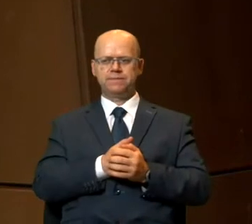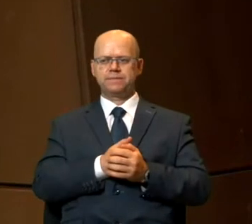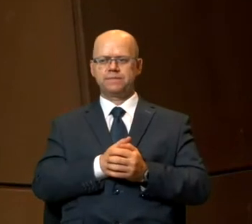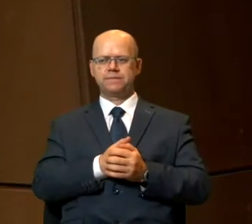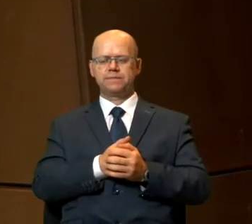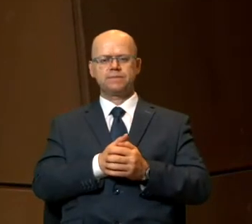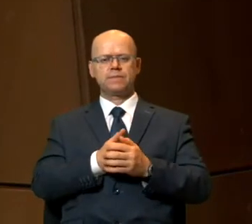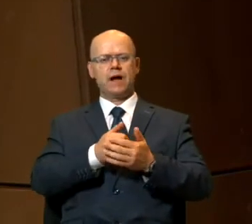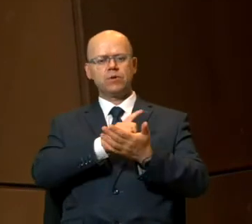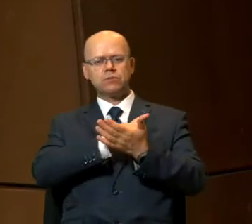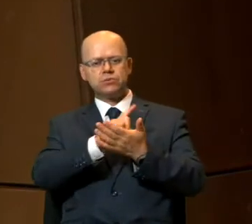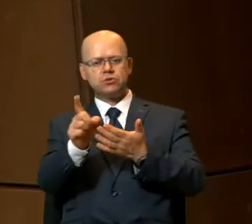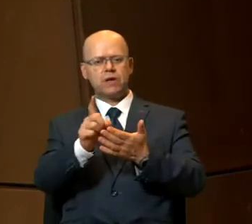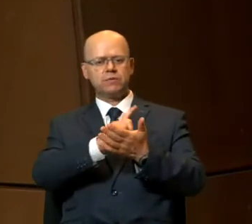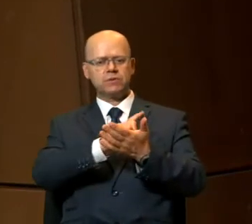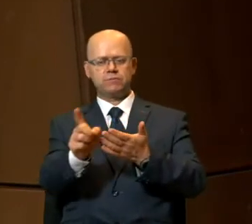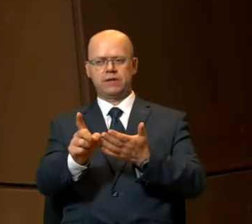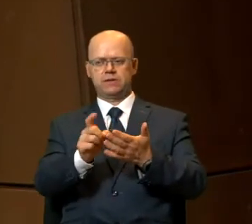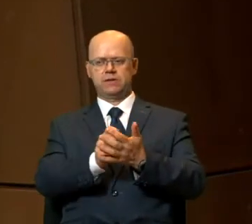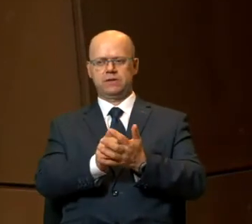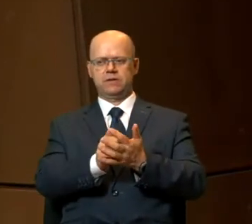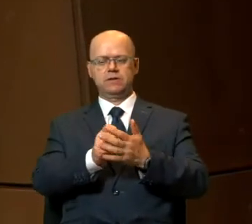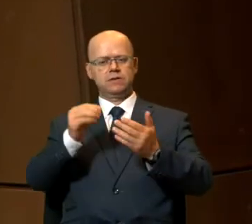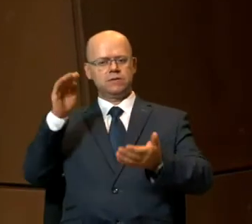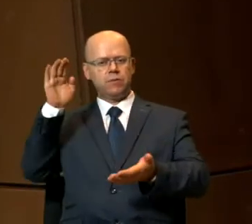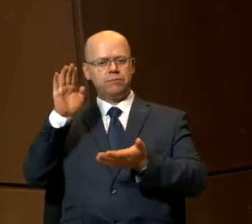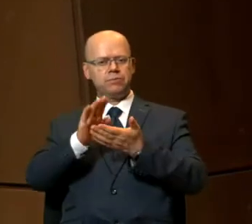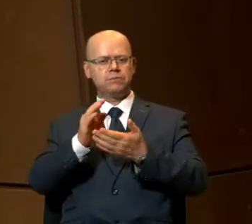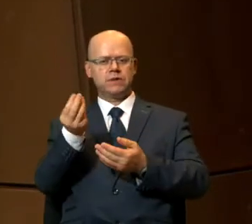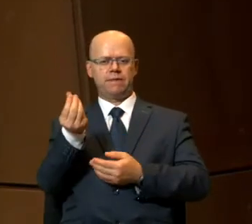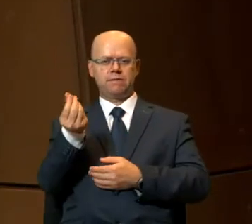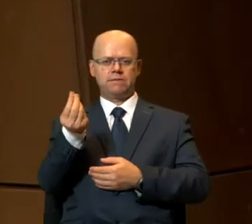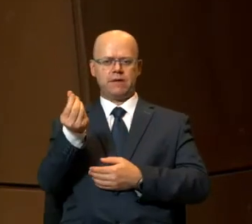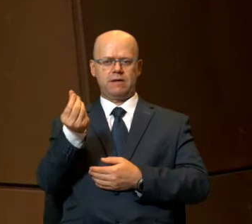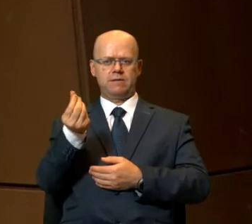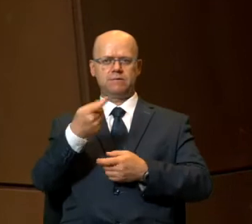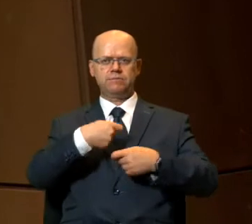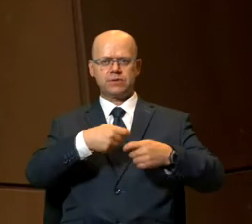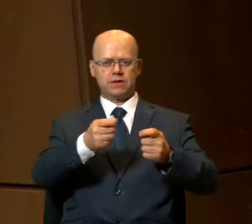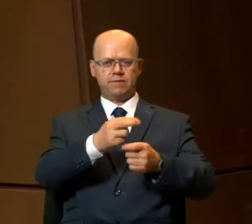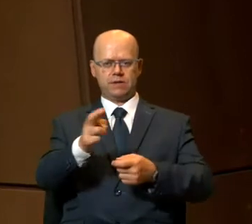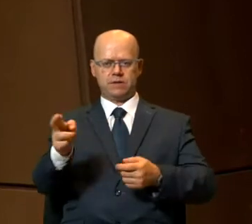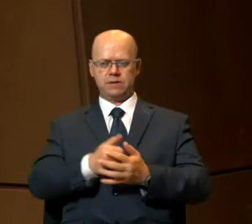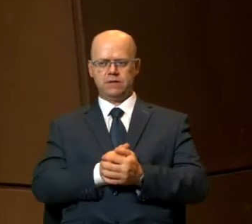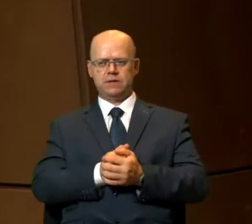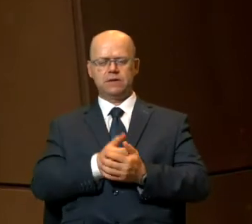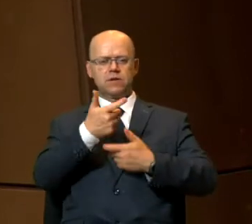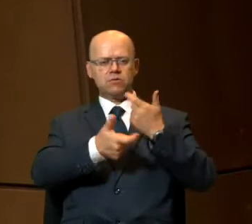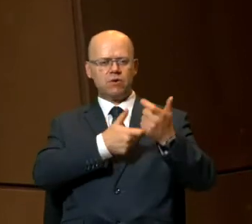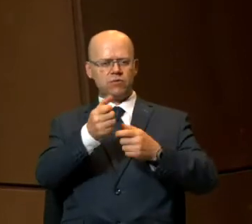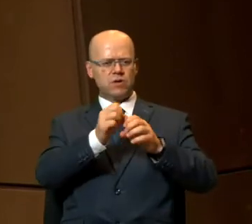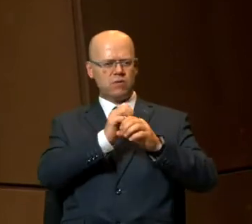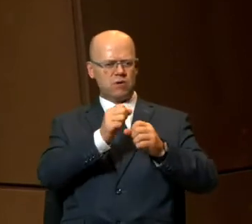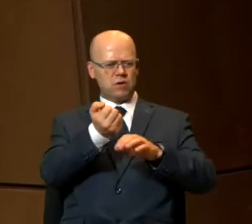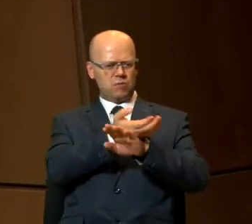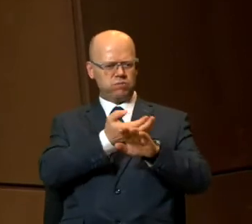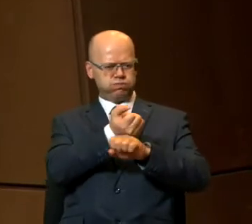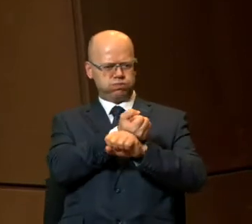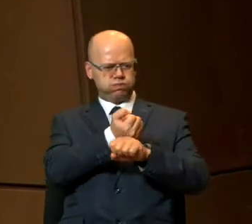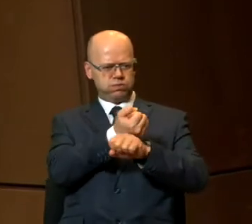by przyspieszyć i obniżać ceny. Tworzymy oczywiście zanieczyszczenia i